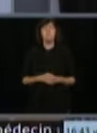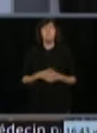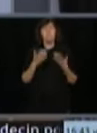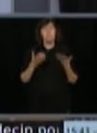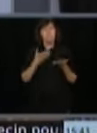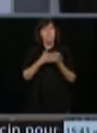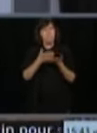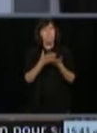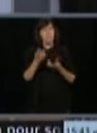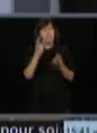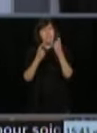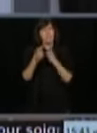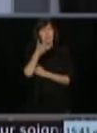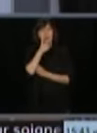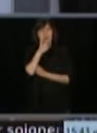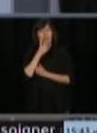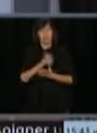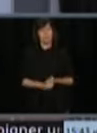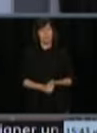Bon après-midi.